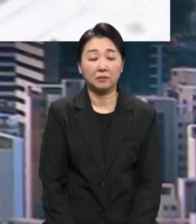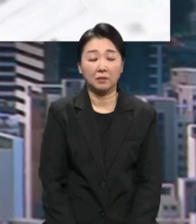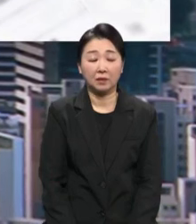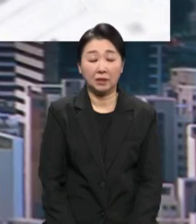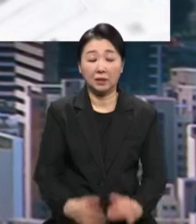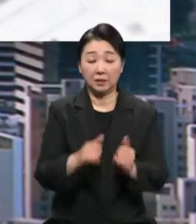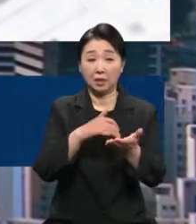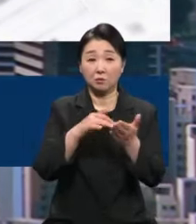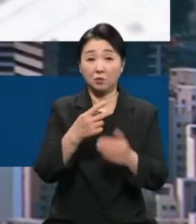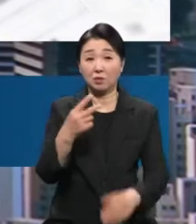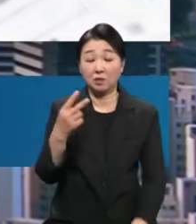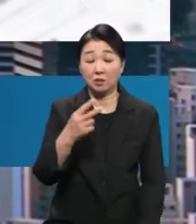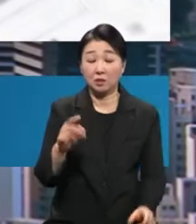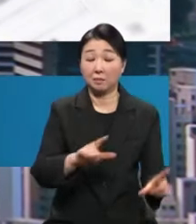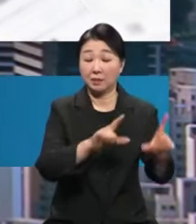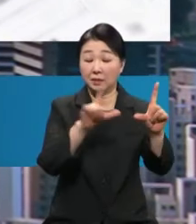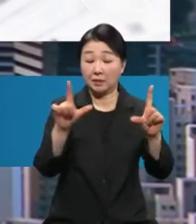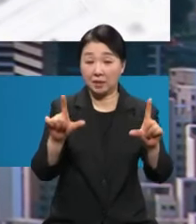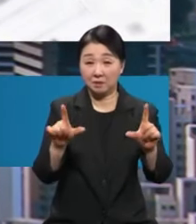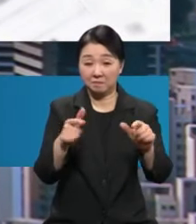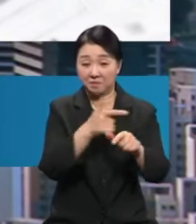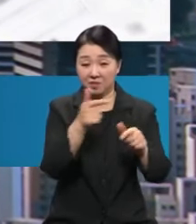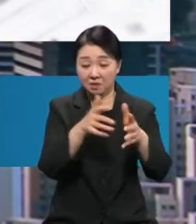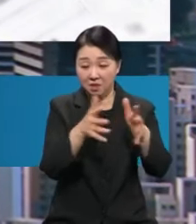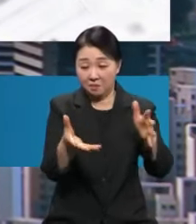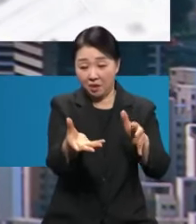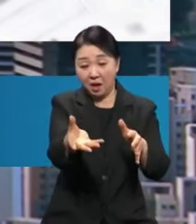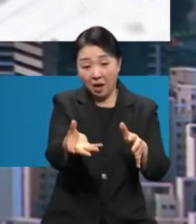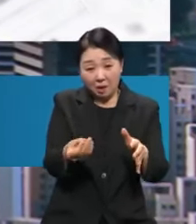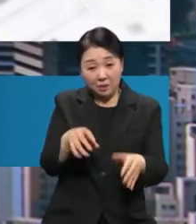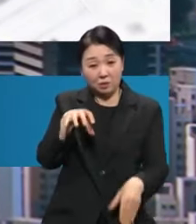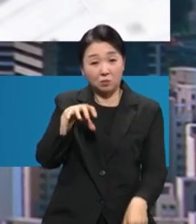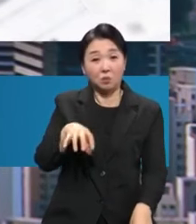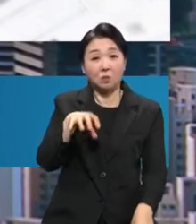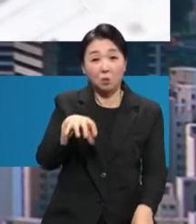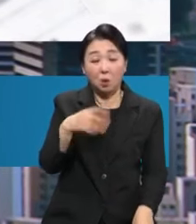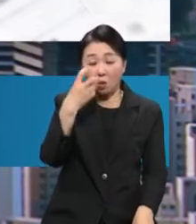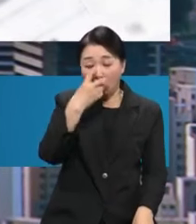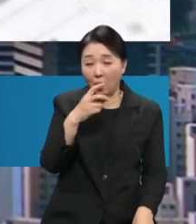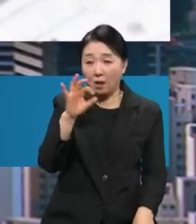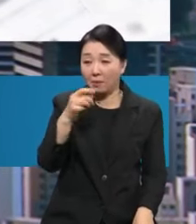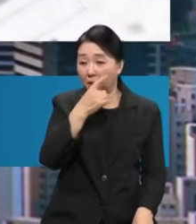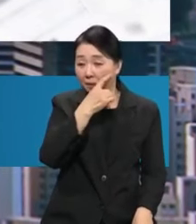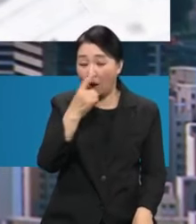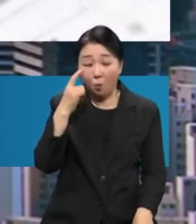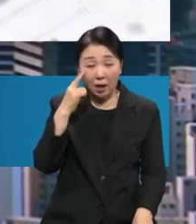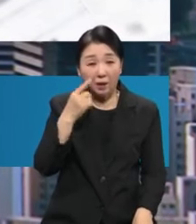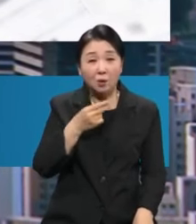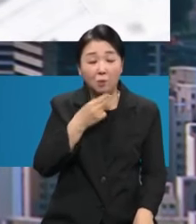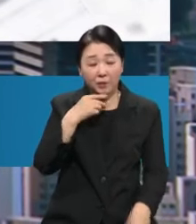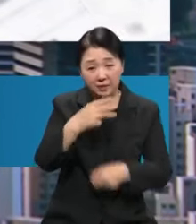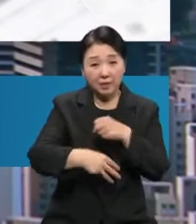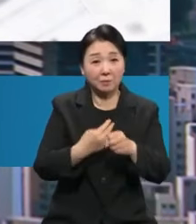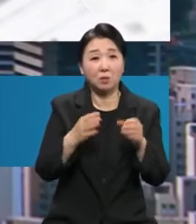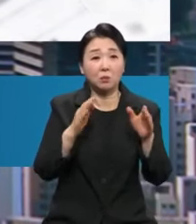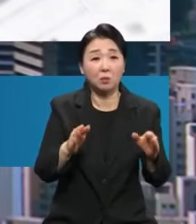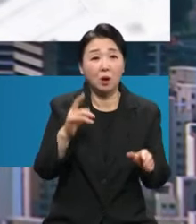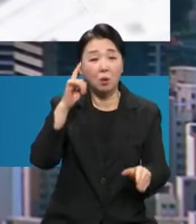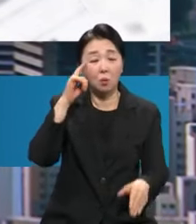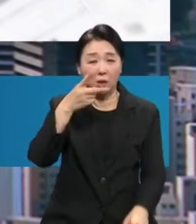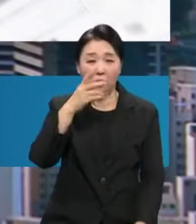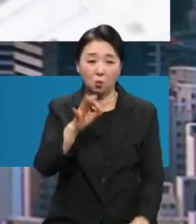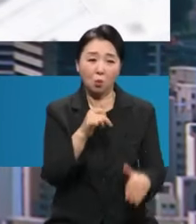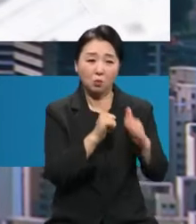2000세대 대규모 임대 아파트에서 3년 동안 한 번도 관리비 내역을 확인하지 못했습니다. 동대표를 뽑지 못했기